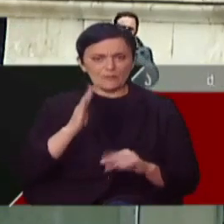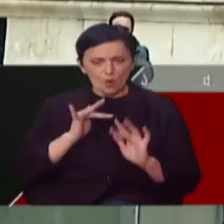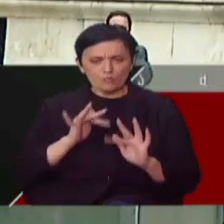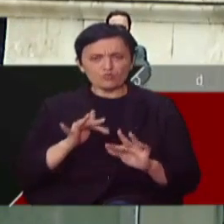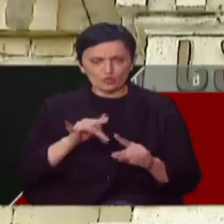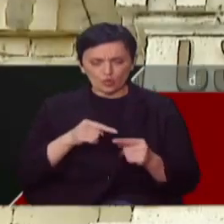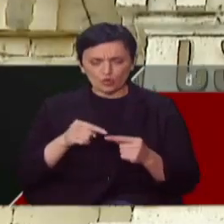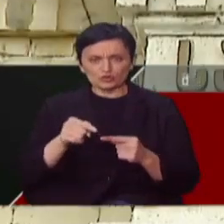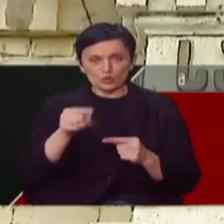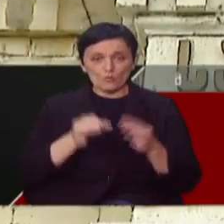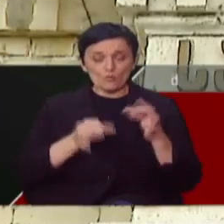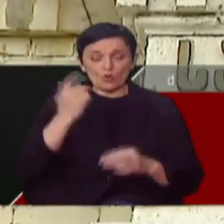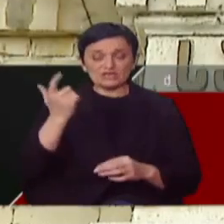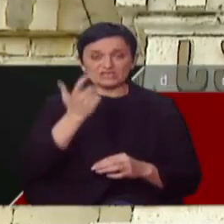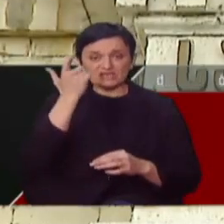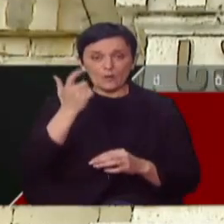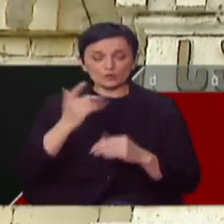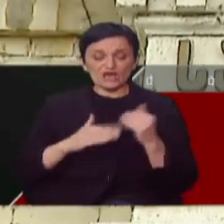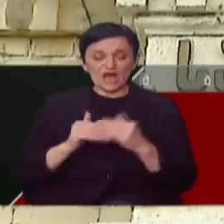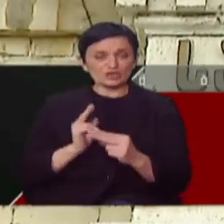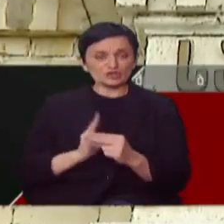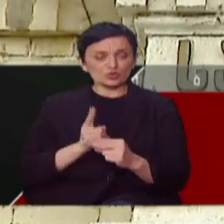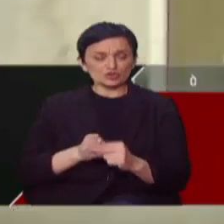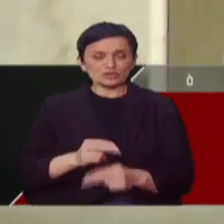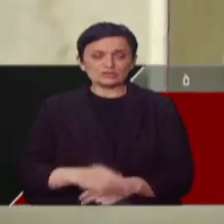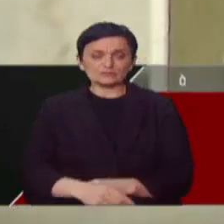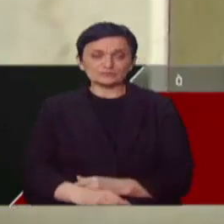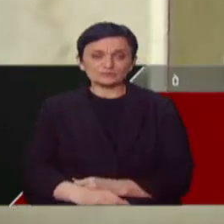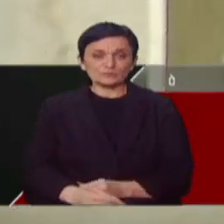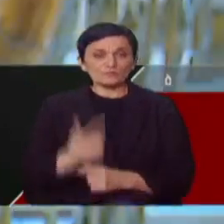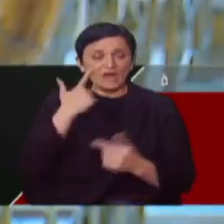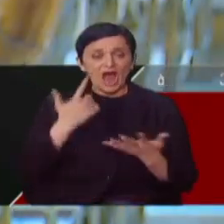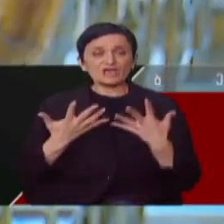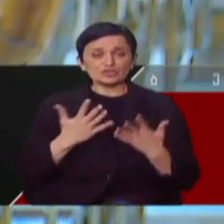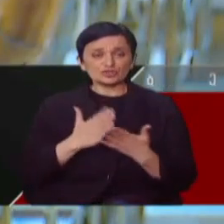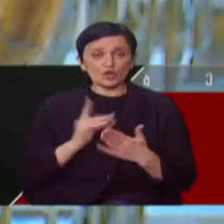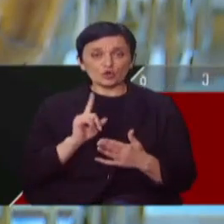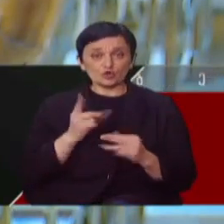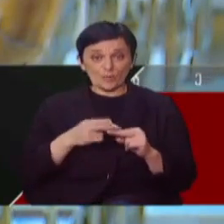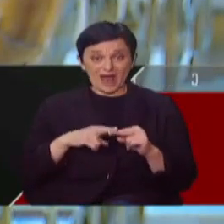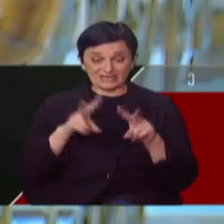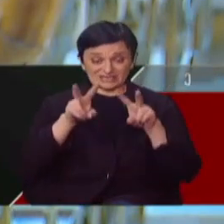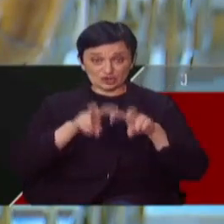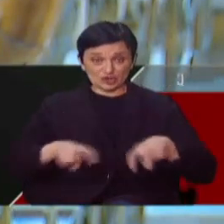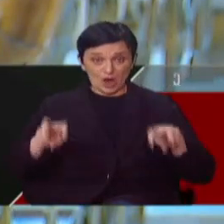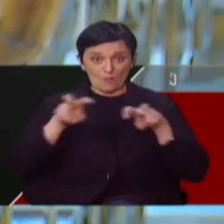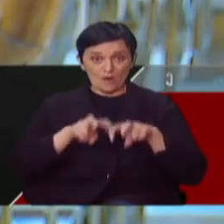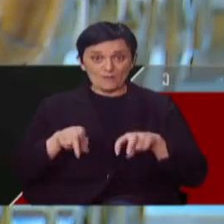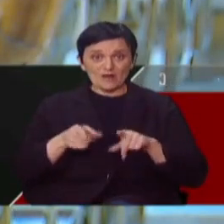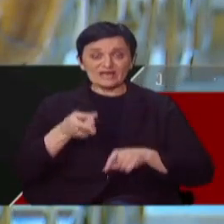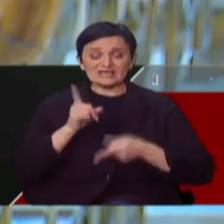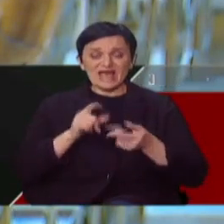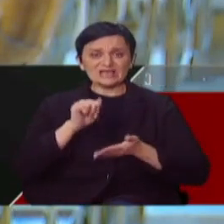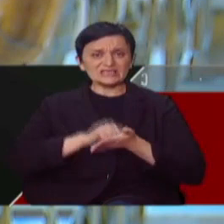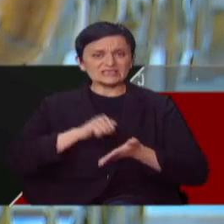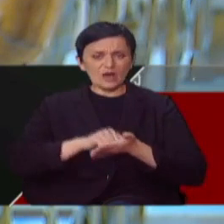პროცესი, რომელიც მოსამართლის დამოუკიდებლობას ხელს შეუშლის. აშკარაა, რომ ეს შემოწმების რეალური